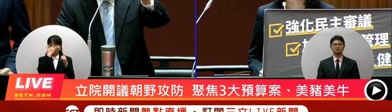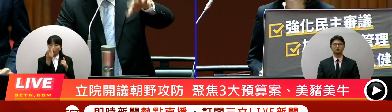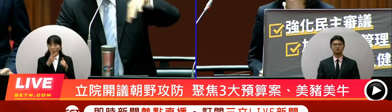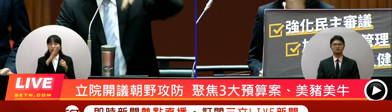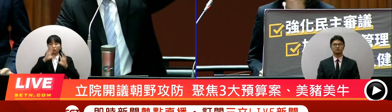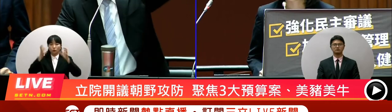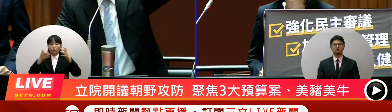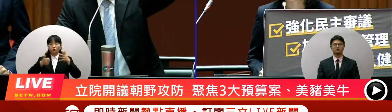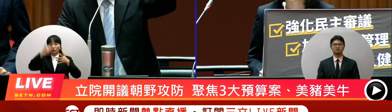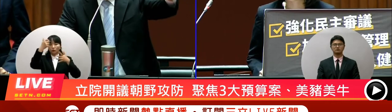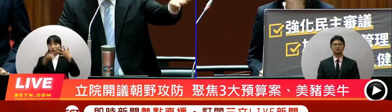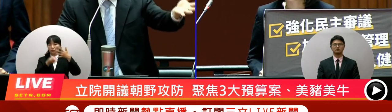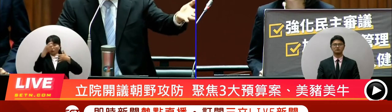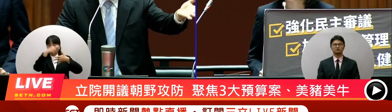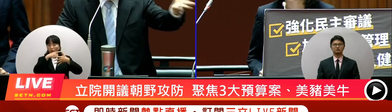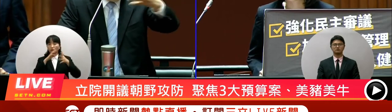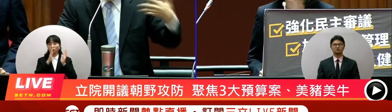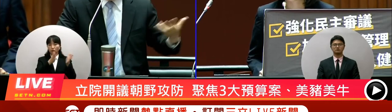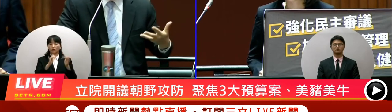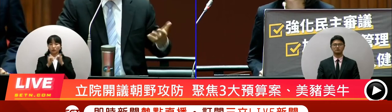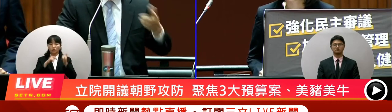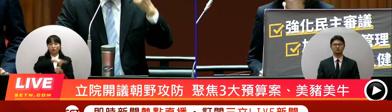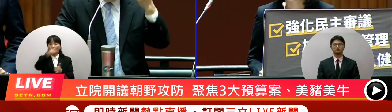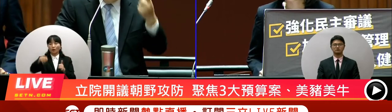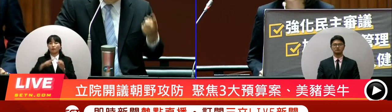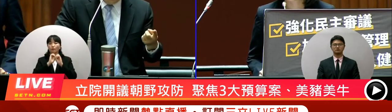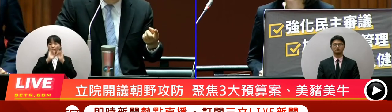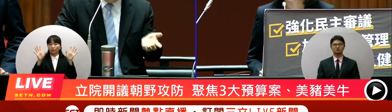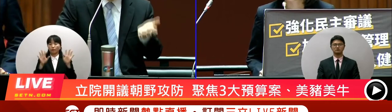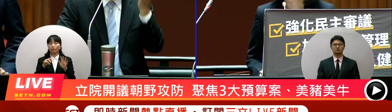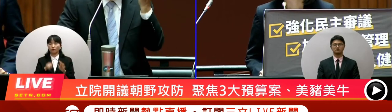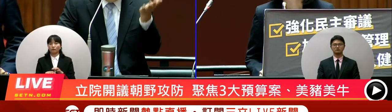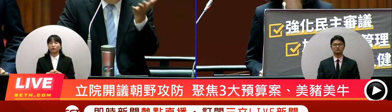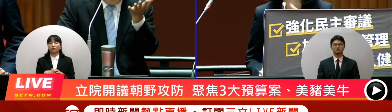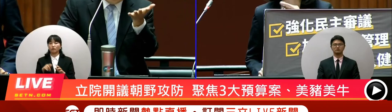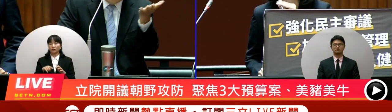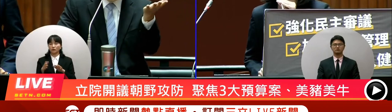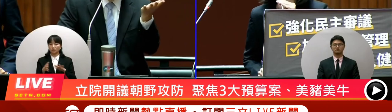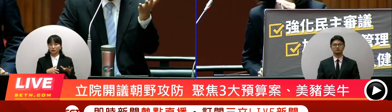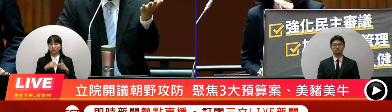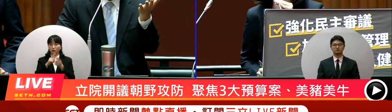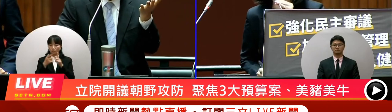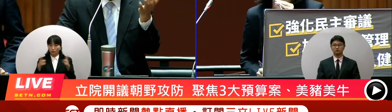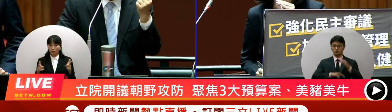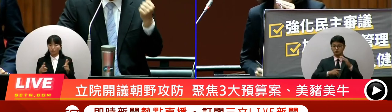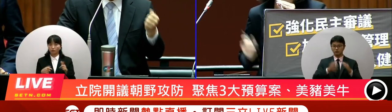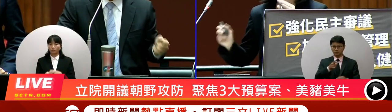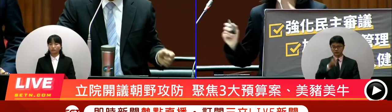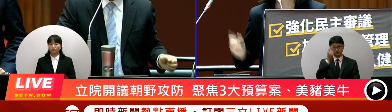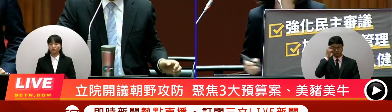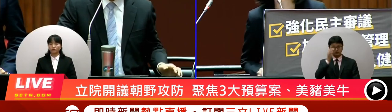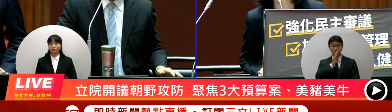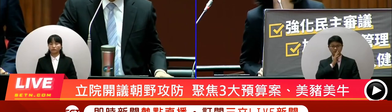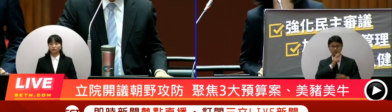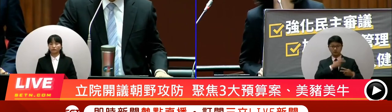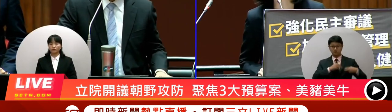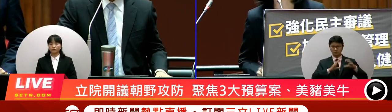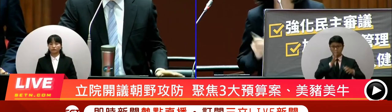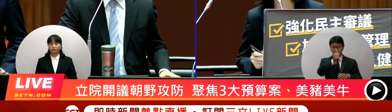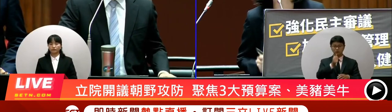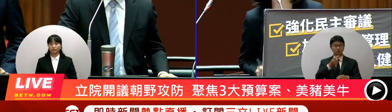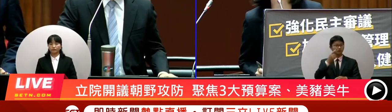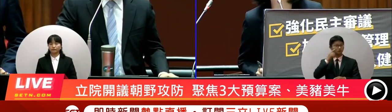统来向国人同胞报告。那另外一方面，我们也把各种， 所以院长您的意思是说，总统藐视立法院的附带决议的意